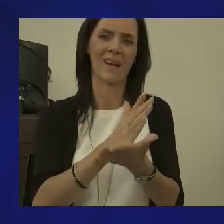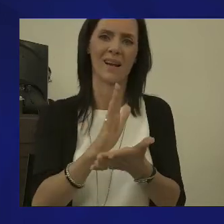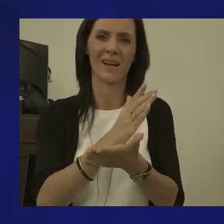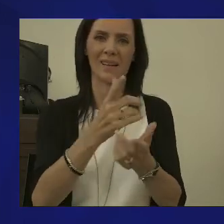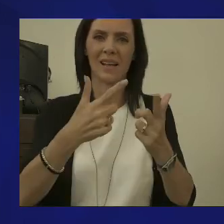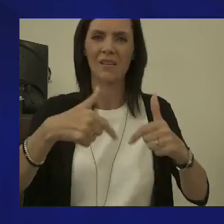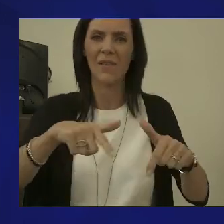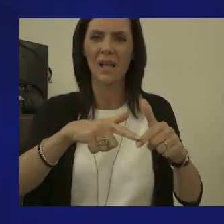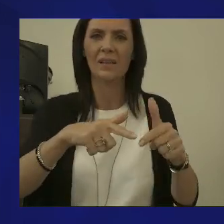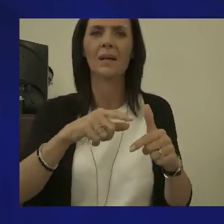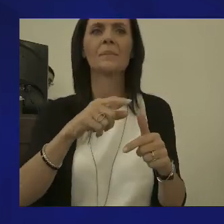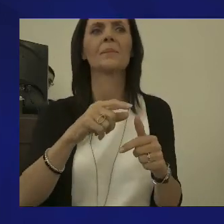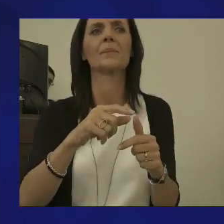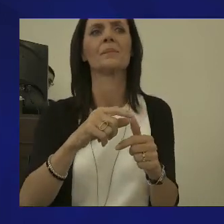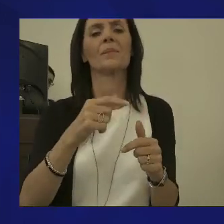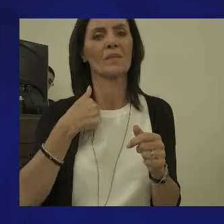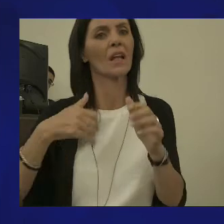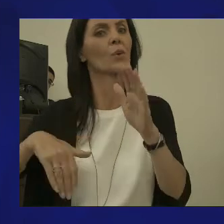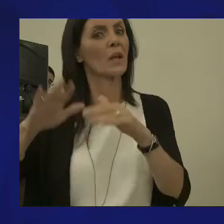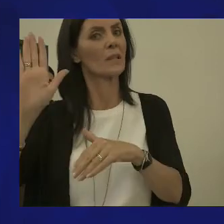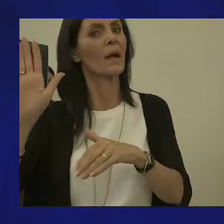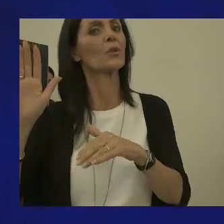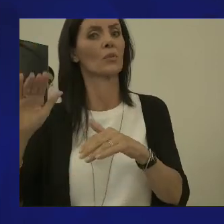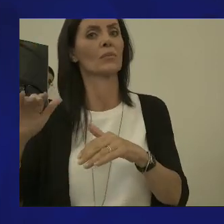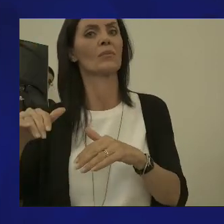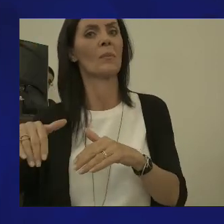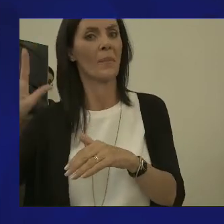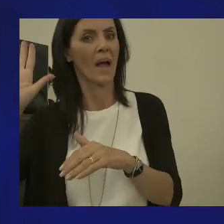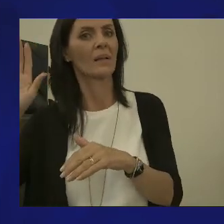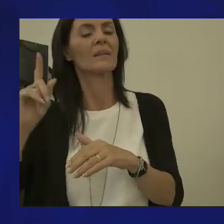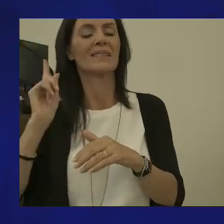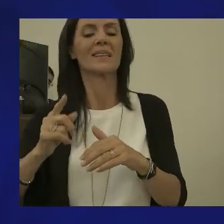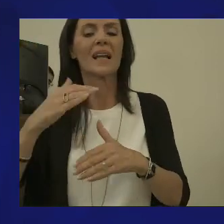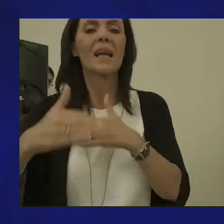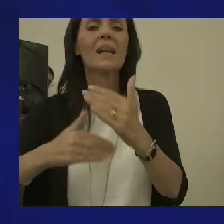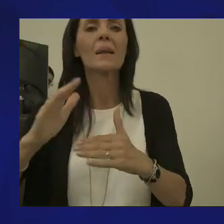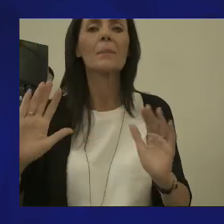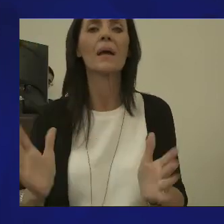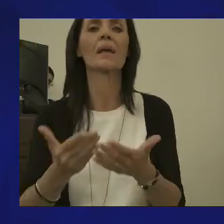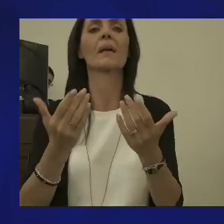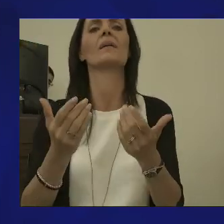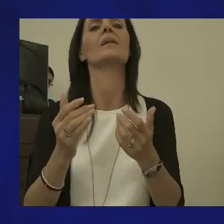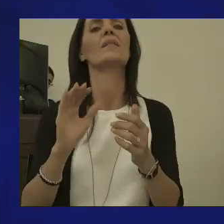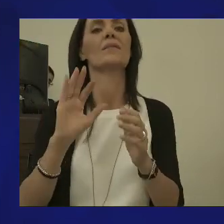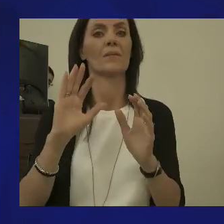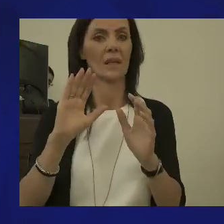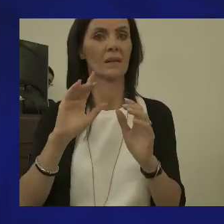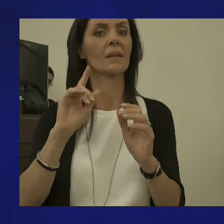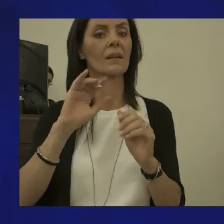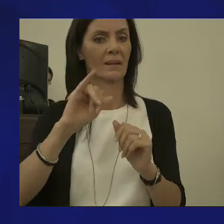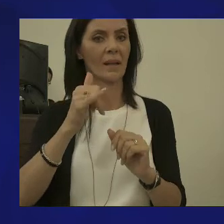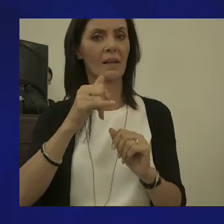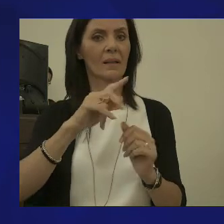הוועדה המקומית שבה רובנו היינו והצבענו בעד, צריך לקדם כמה שיותר מהר. בניגוד למה שאתה אומר, כן